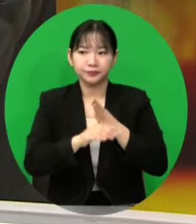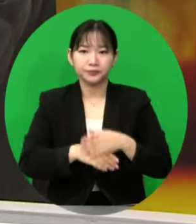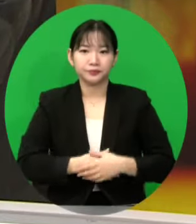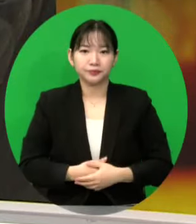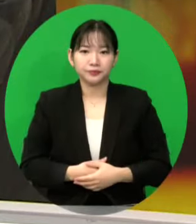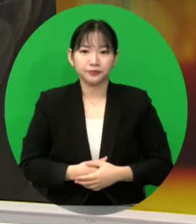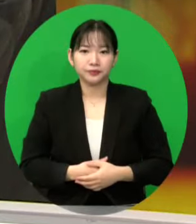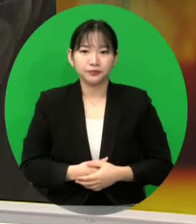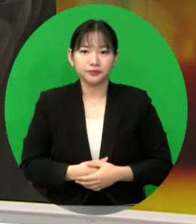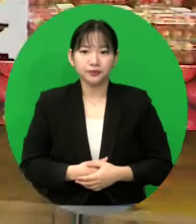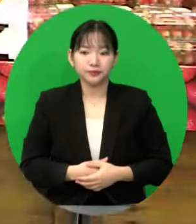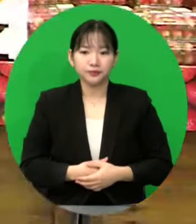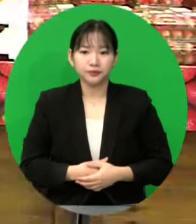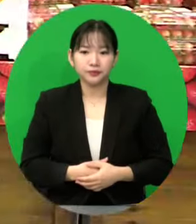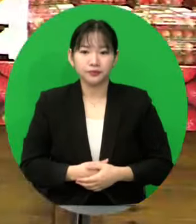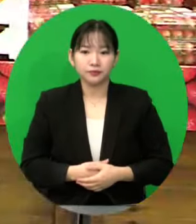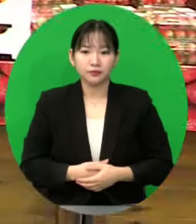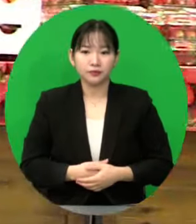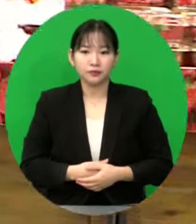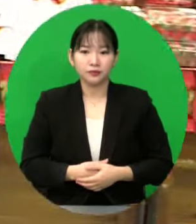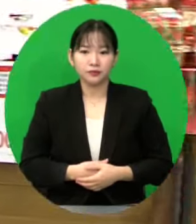기자입니다.